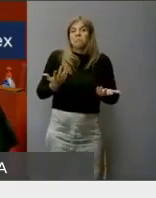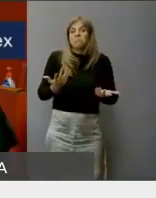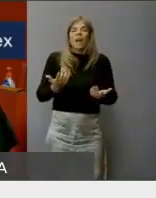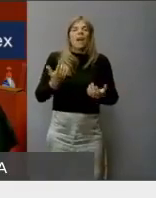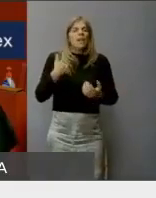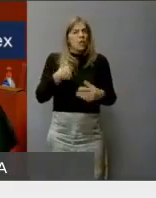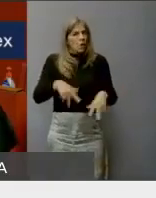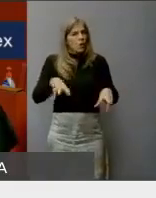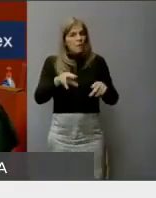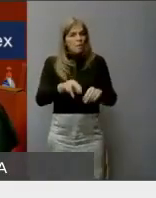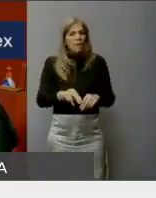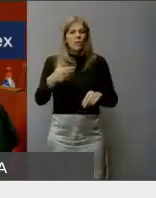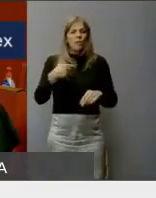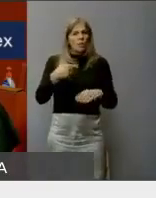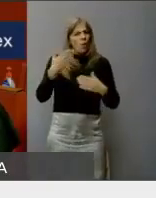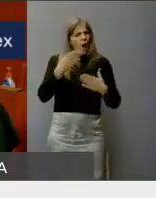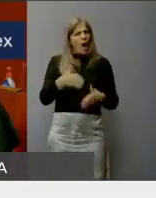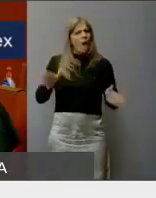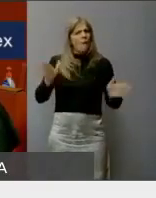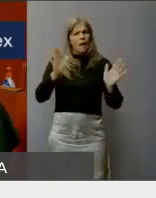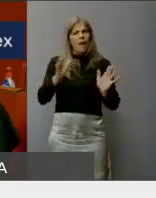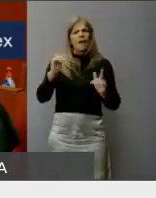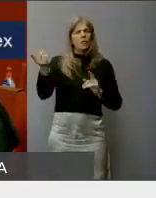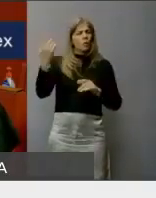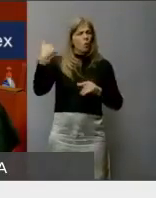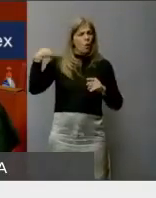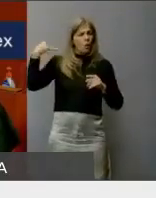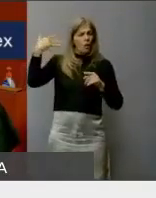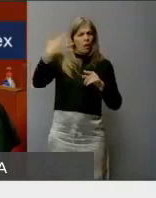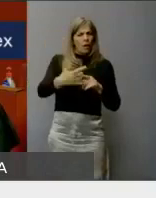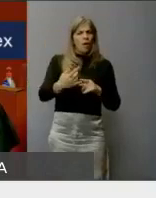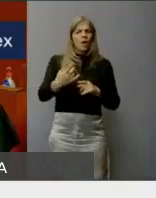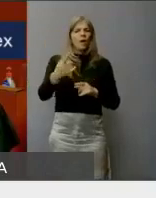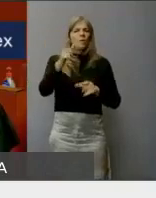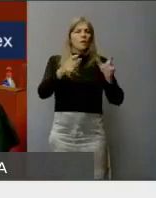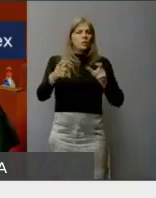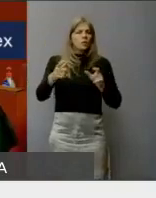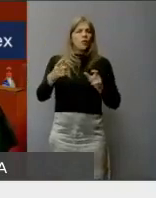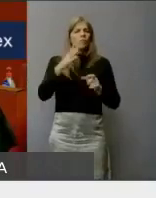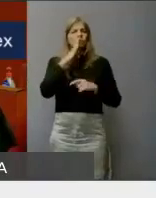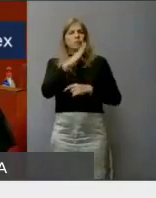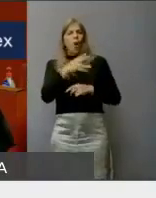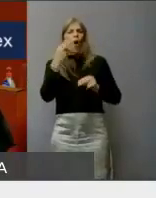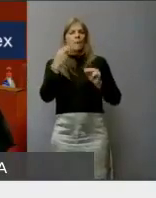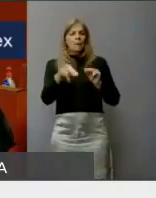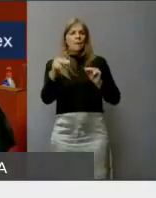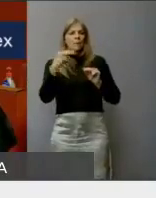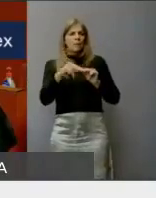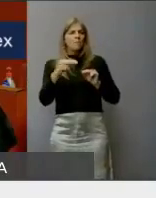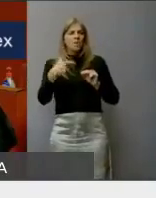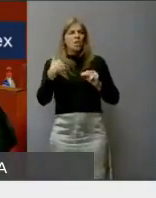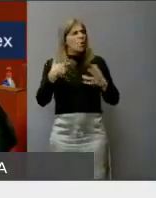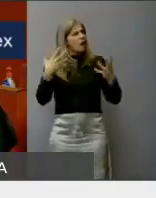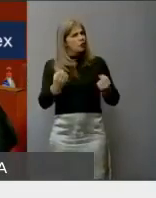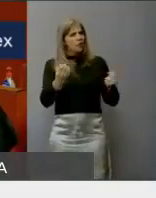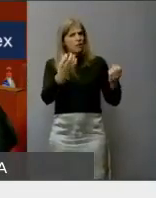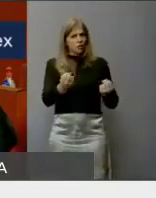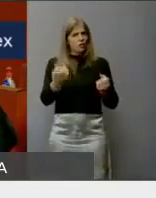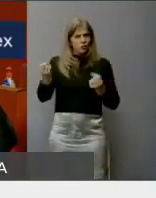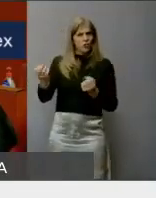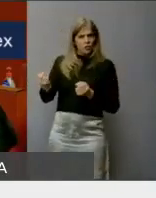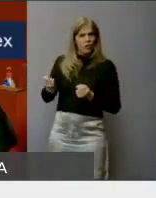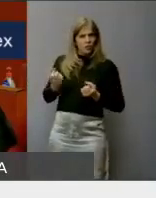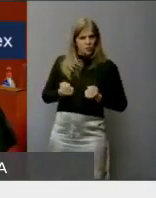sono stato aperto a tutti gli emendamenti e sono ho accettato tutti gli emendamenti che sono stati fatti